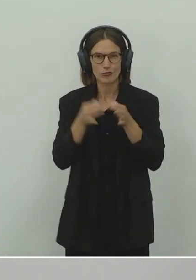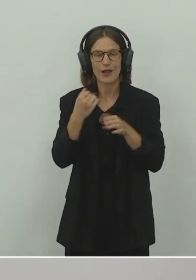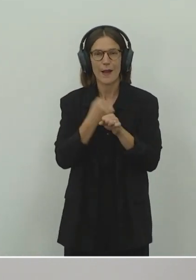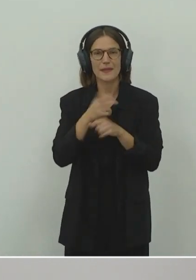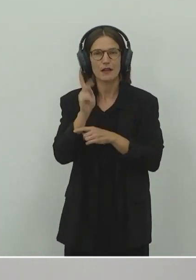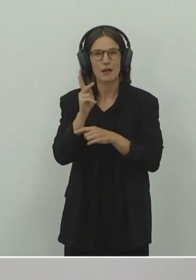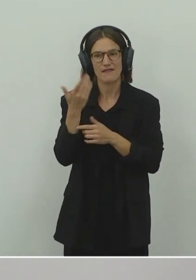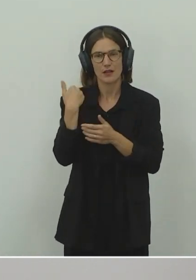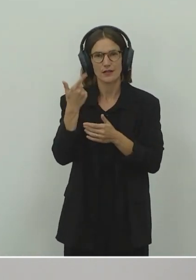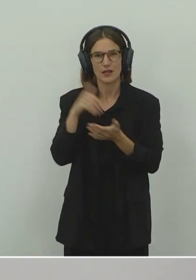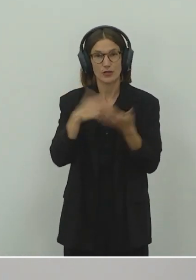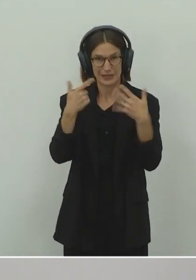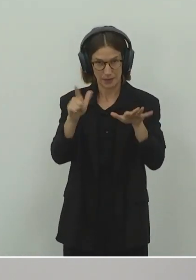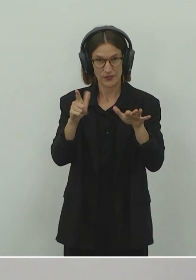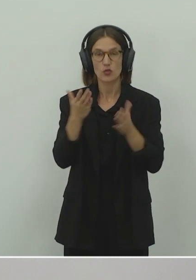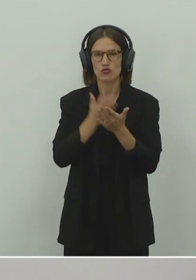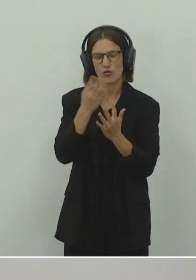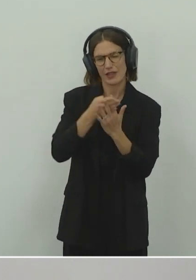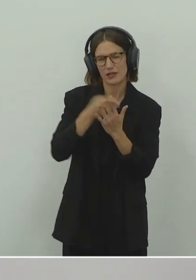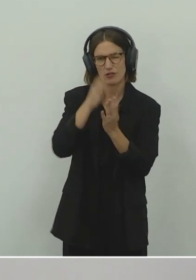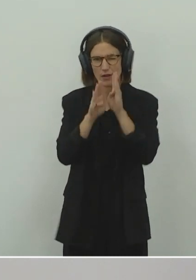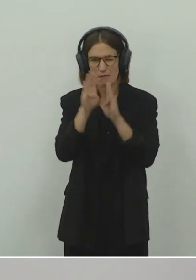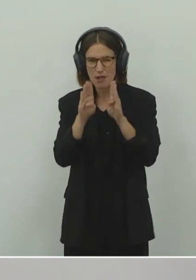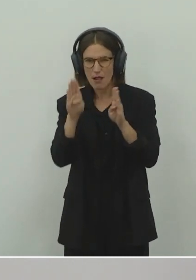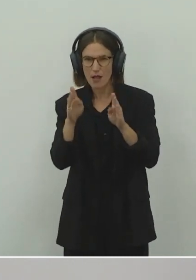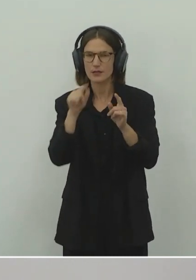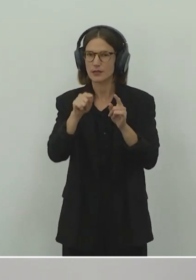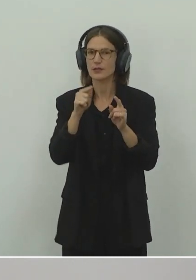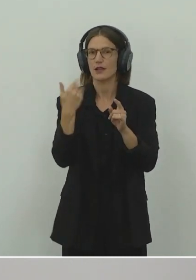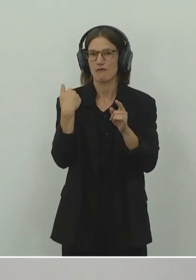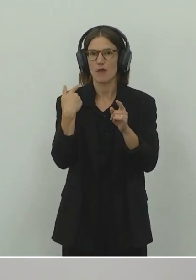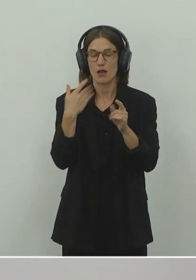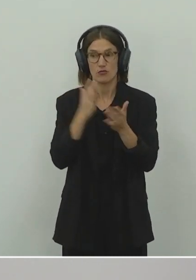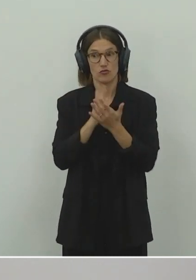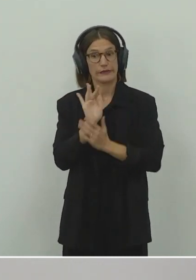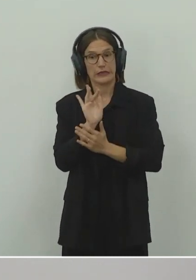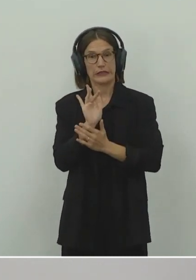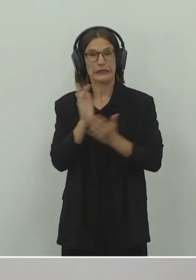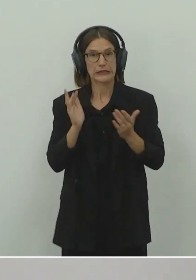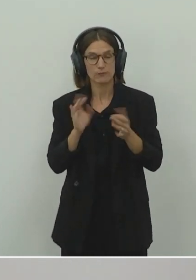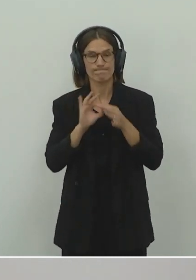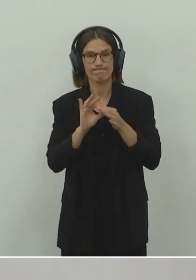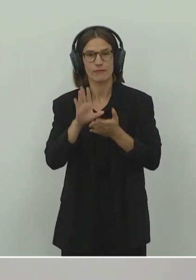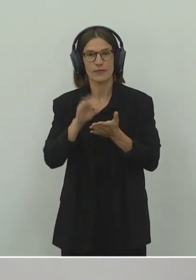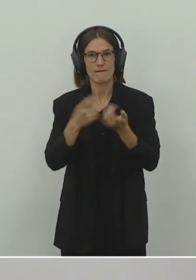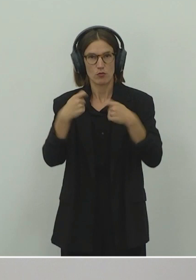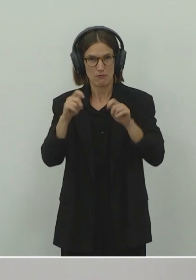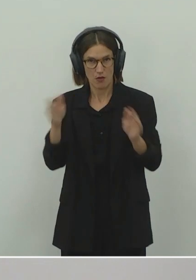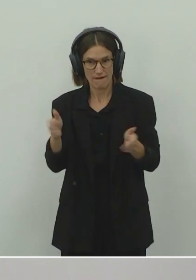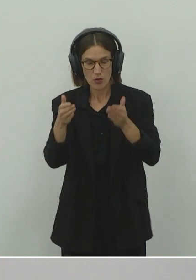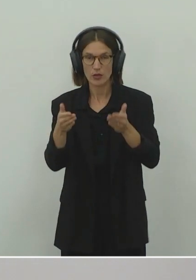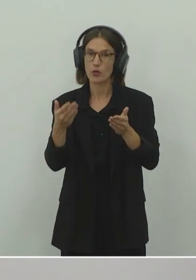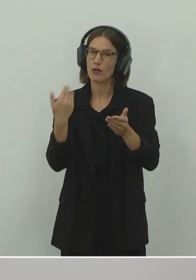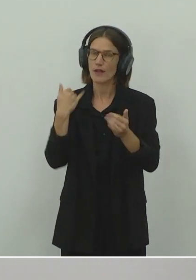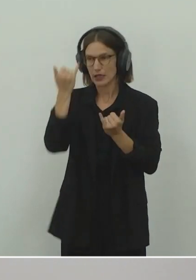damals schon einer Zwischenbilanz zur Wohnbauförderung, die sehr kritisch ausgefallen ist und eine neue Ausrichtung angeregt hat. Man kann zum Beispiel sehr viel Geld